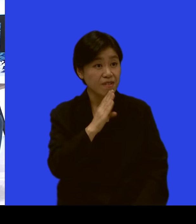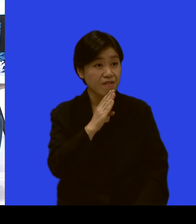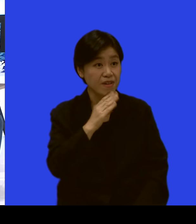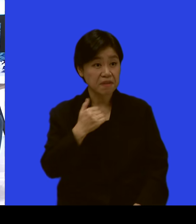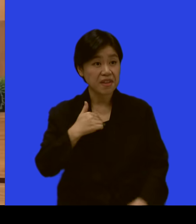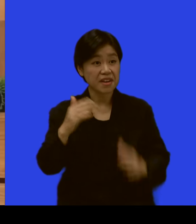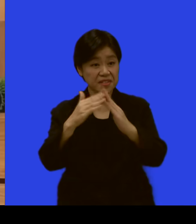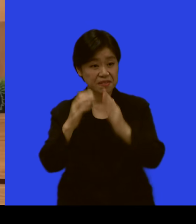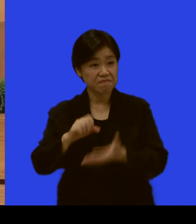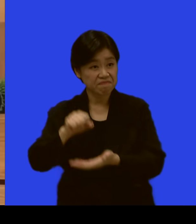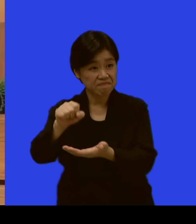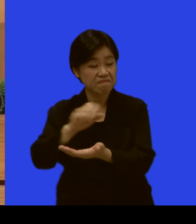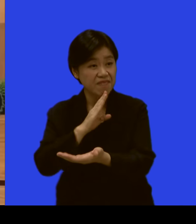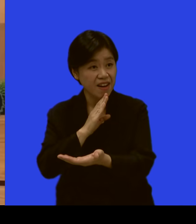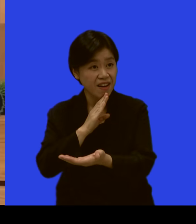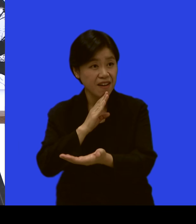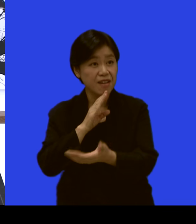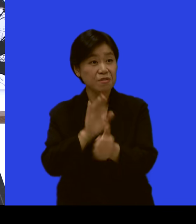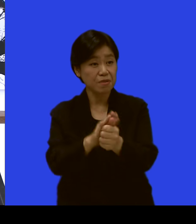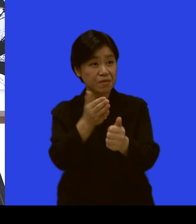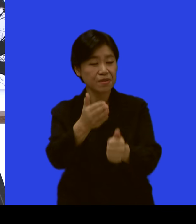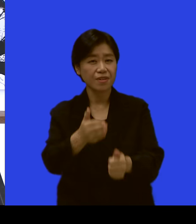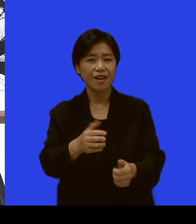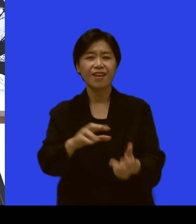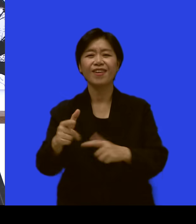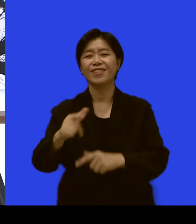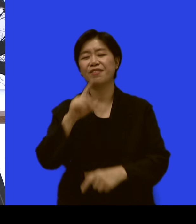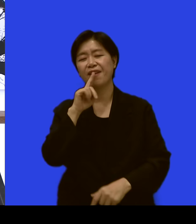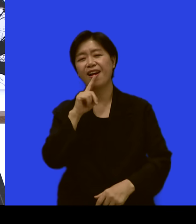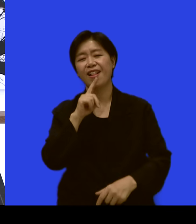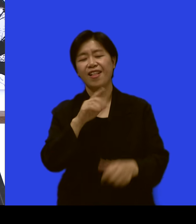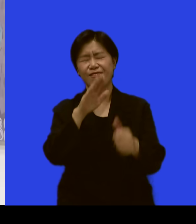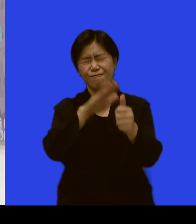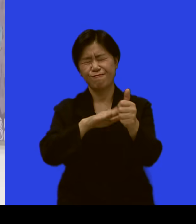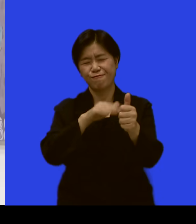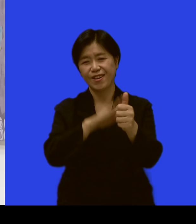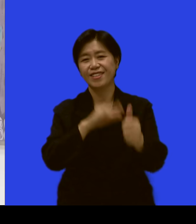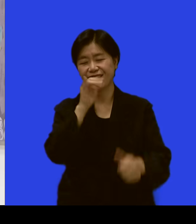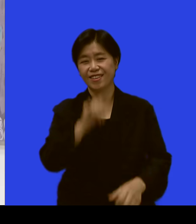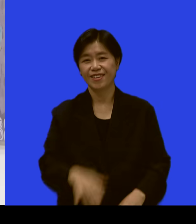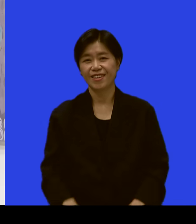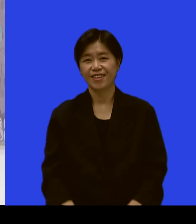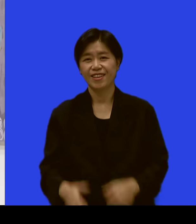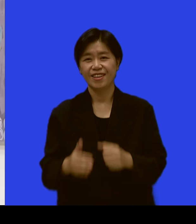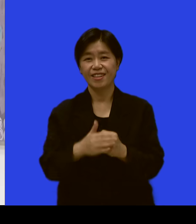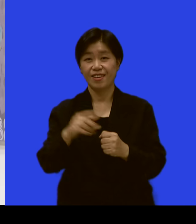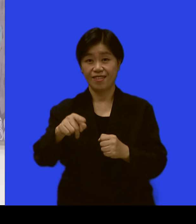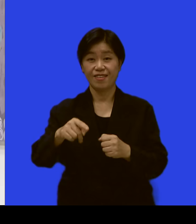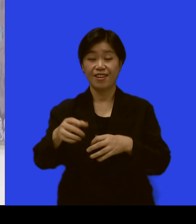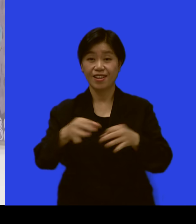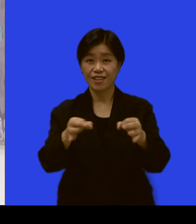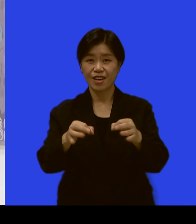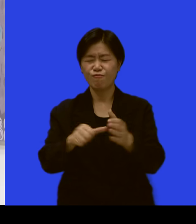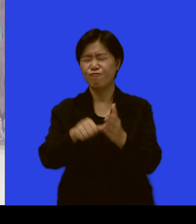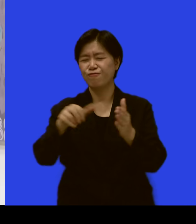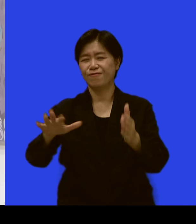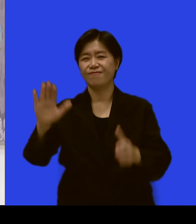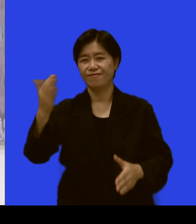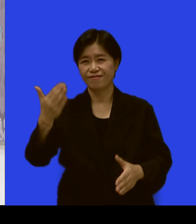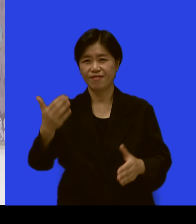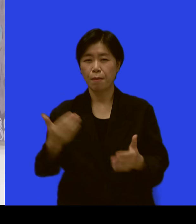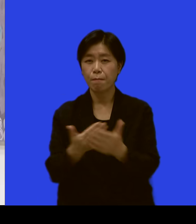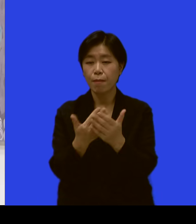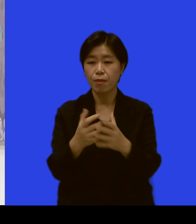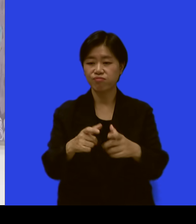실어다 놓을게. 엄마. 뭐 이제 이런 식으로 장사를 하다 보니까 예, 예. 가게가 좀 유명해졌고 아, 그래요? 이제